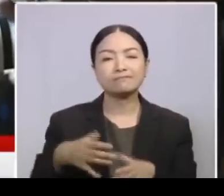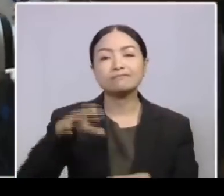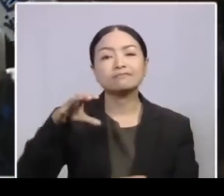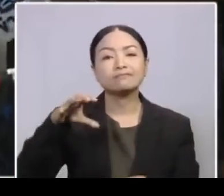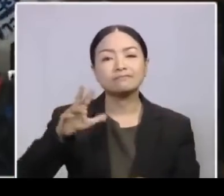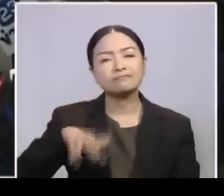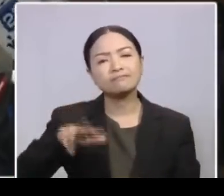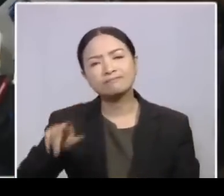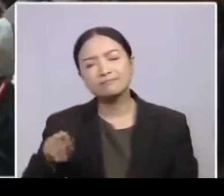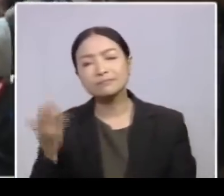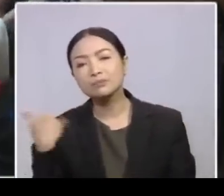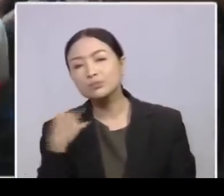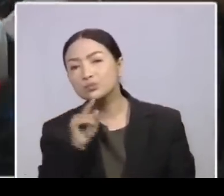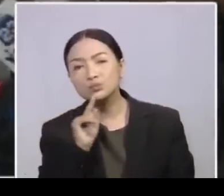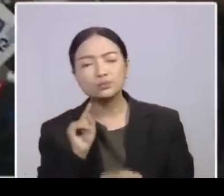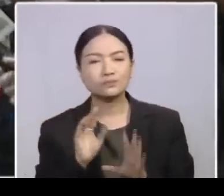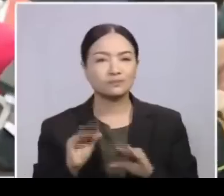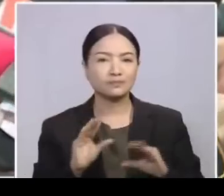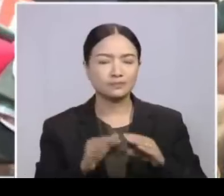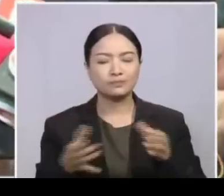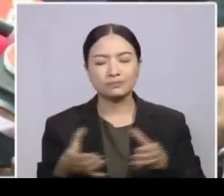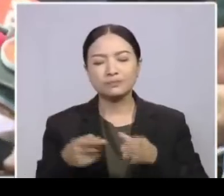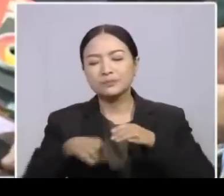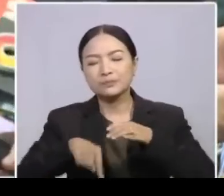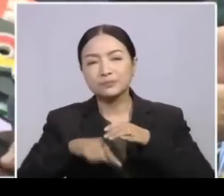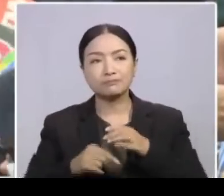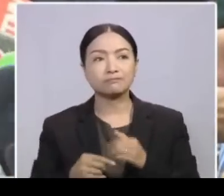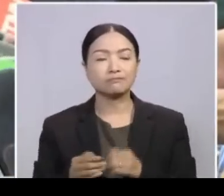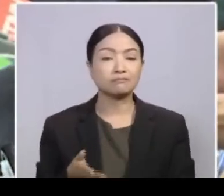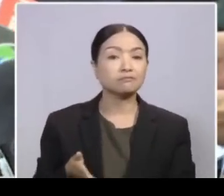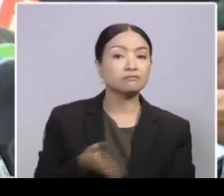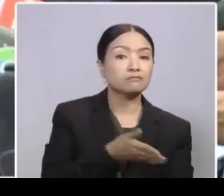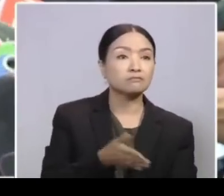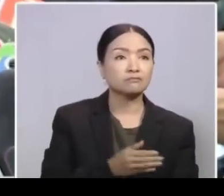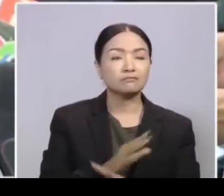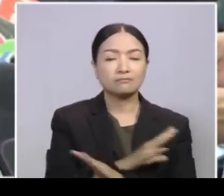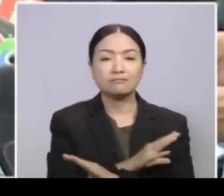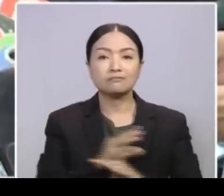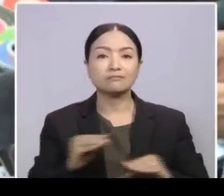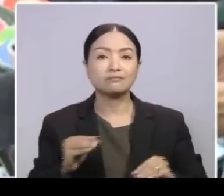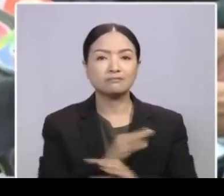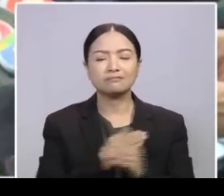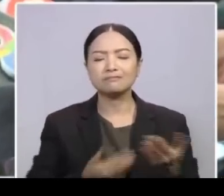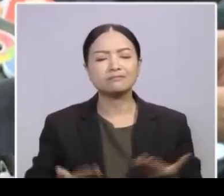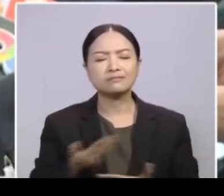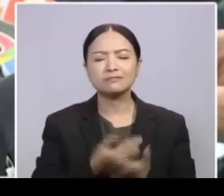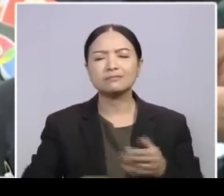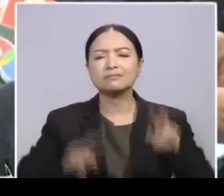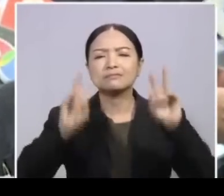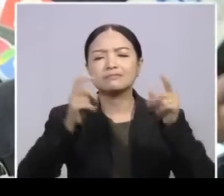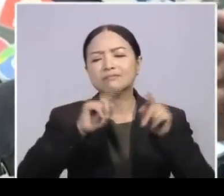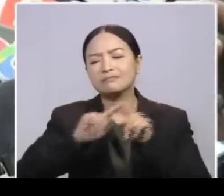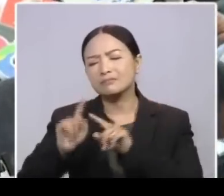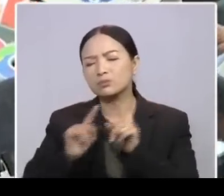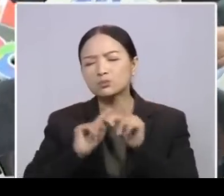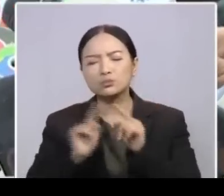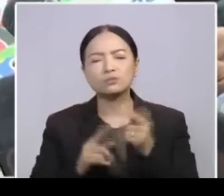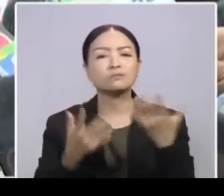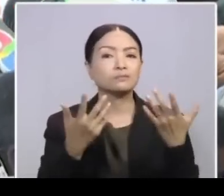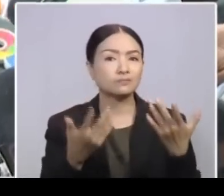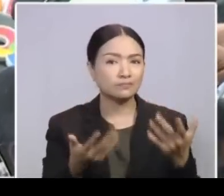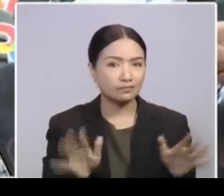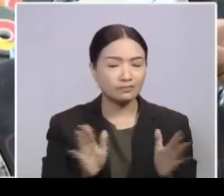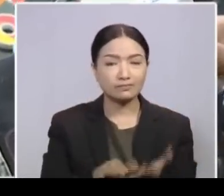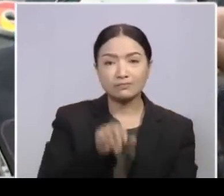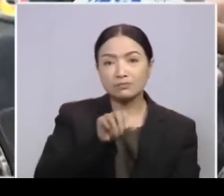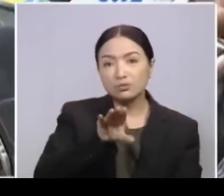อกว่าเมื่อวานเป็นการประชุมภายในพรรคและที่ผ่านมามีการแลกเปลี่ยนความเห็นกันแบบนี้ในทุกประเด็นอยู่แล้วค่ะโดยข้อมูล